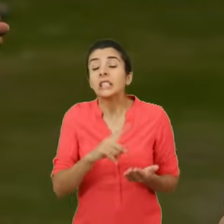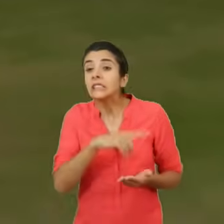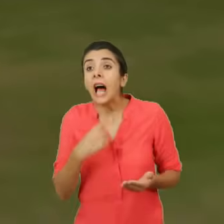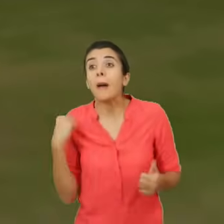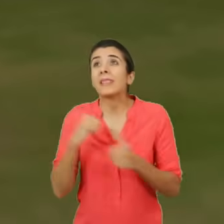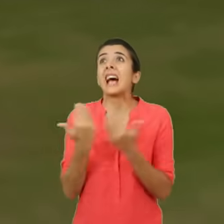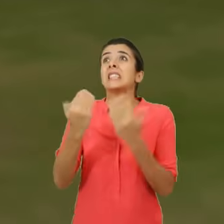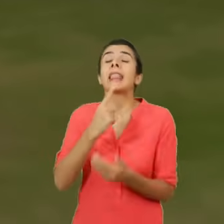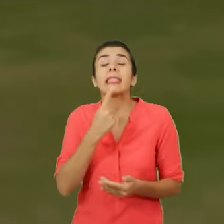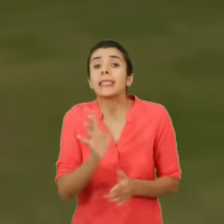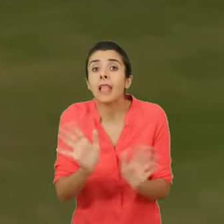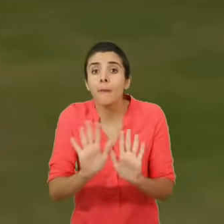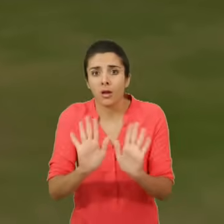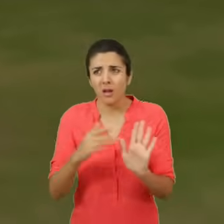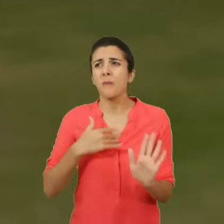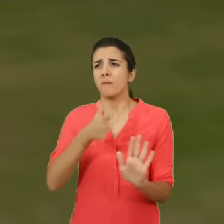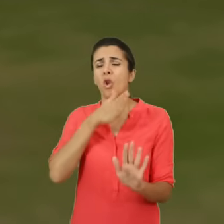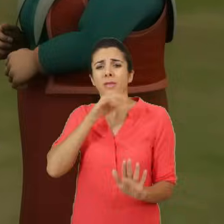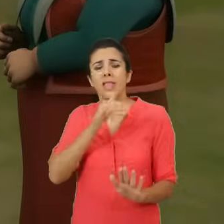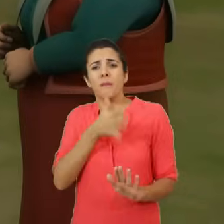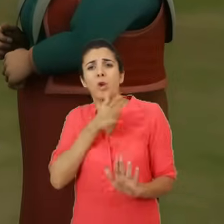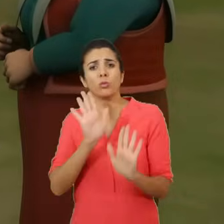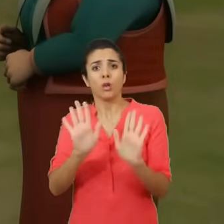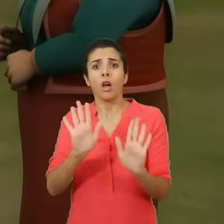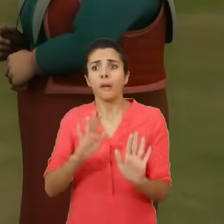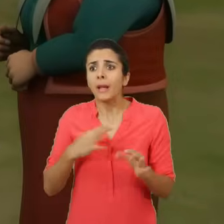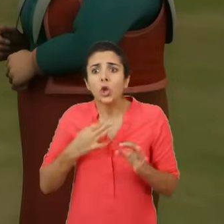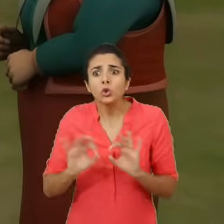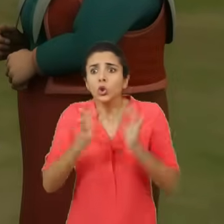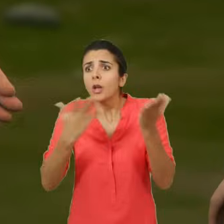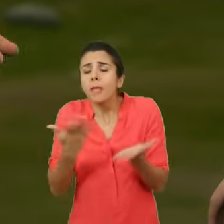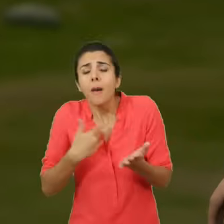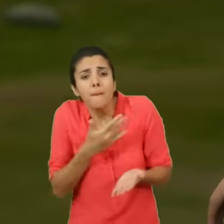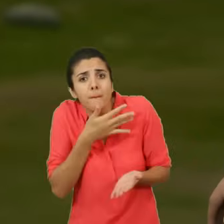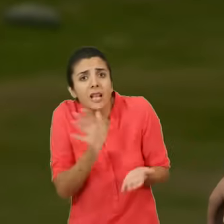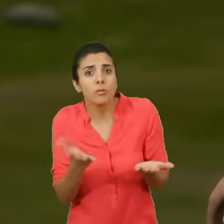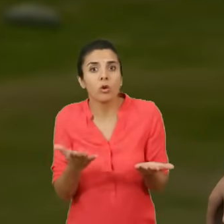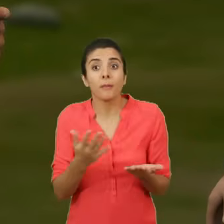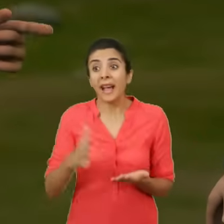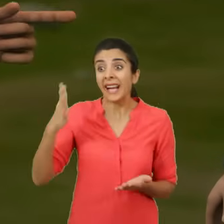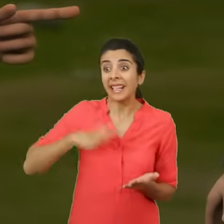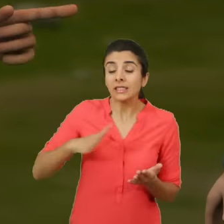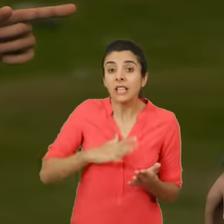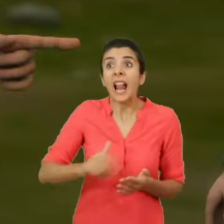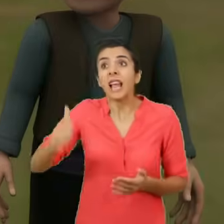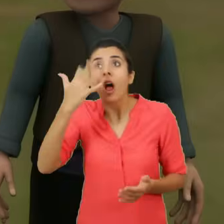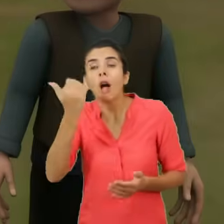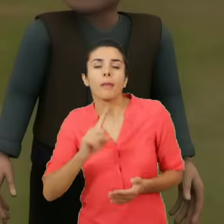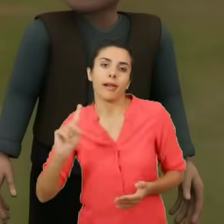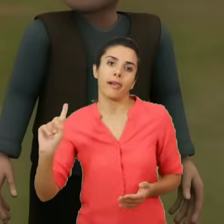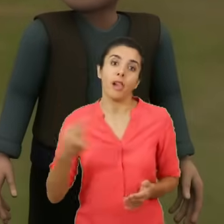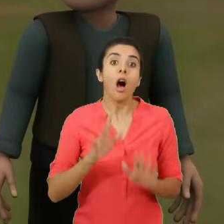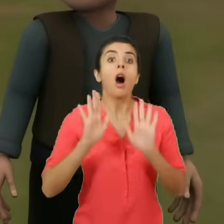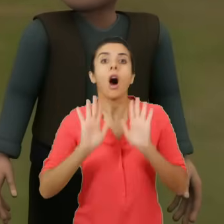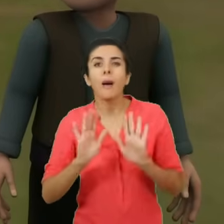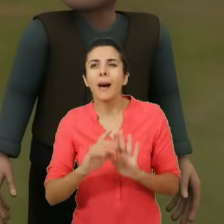dilek daha dileyeyim deme. Biliyorum dede, biliyorum. Daha nasıl çözeceğim onu bilmiyorum. Dilekler geri alınamaz.